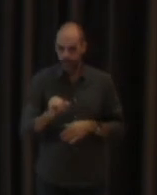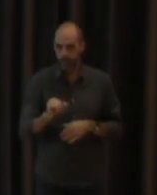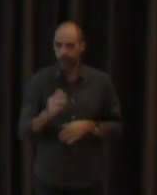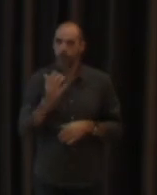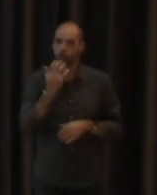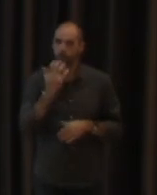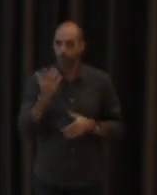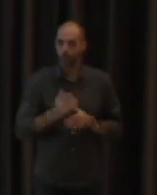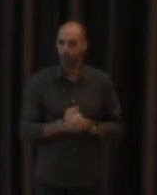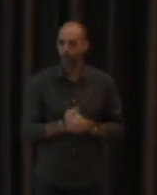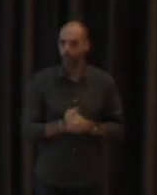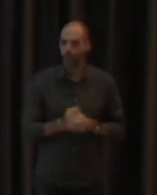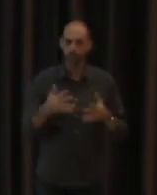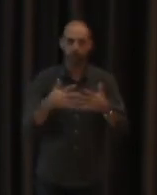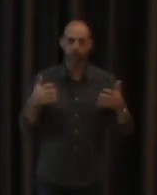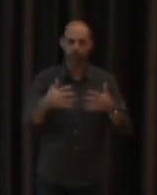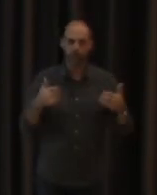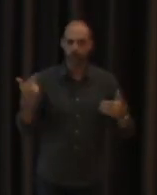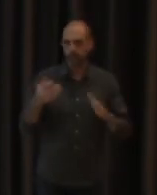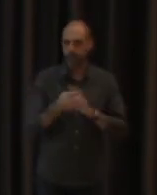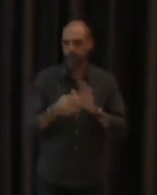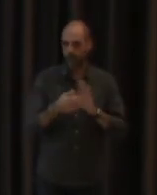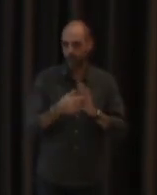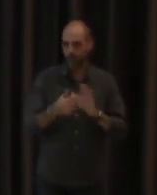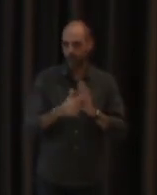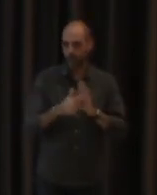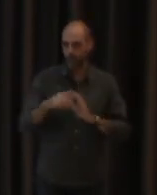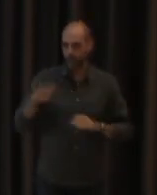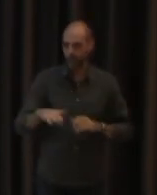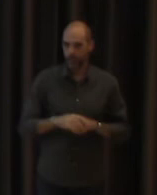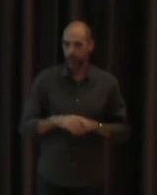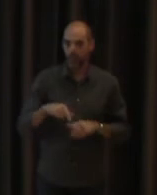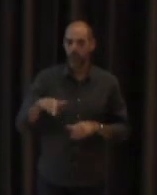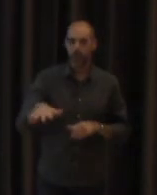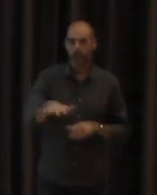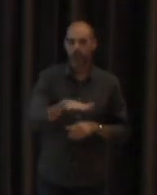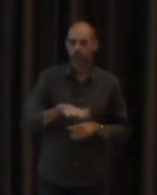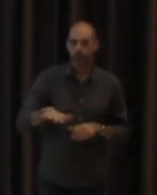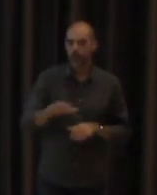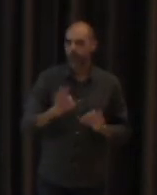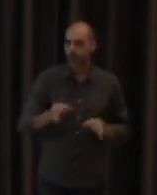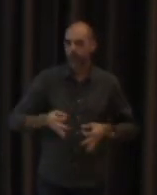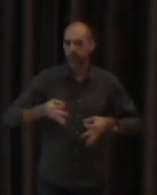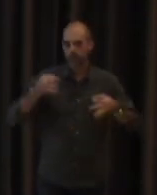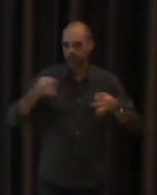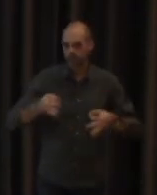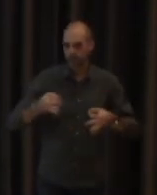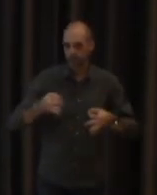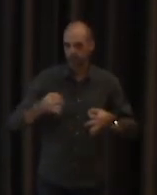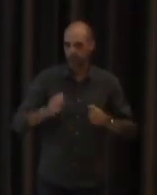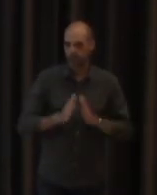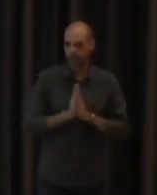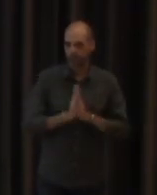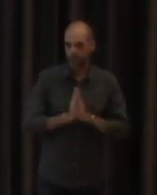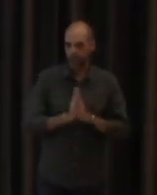dir, aquesta frase és de la gramàtica de la llengua catalana, aquest indret és sagrat. Segons la tradició, hi va